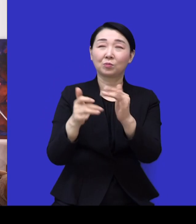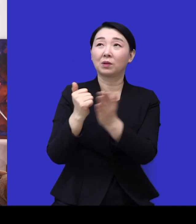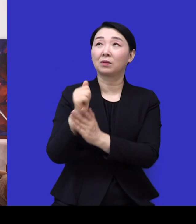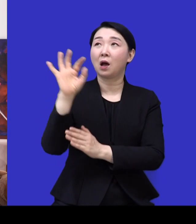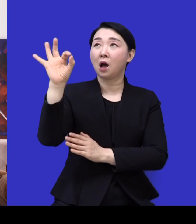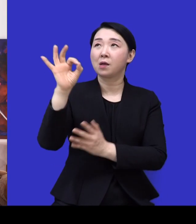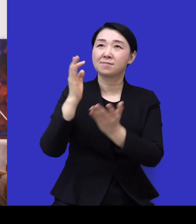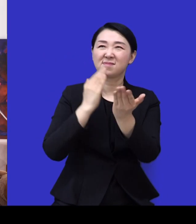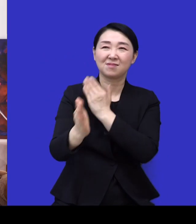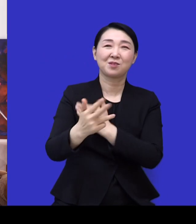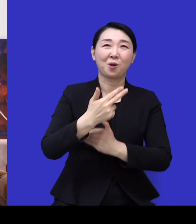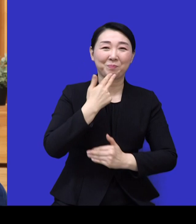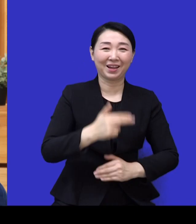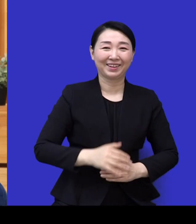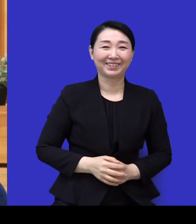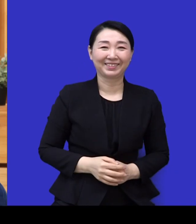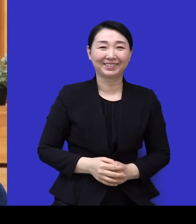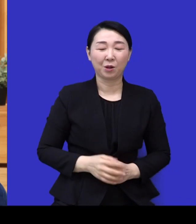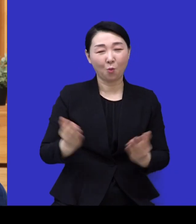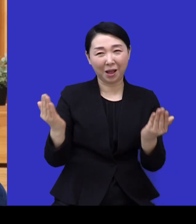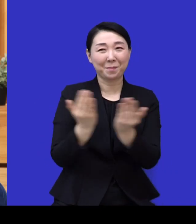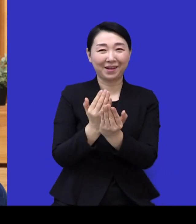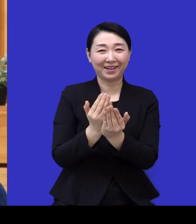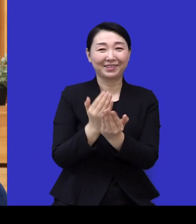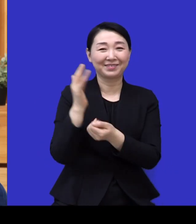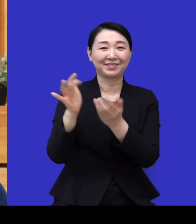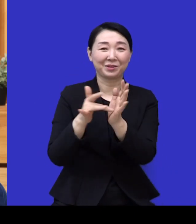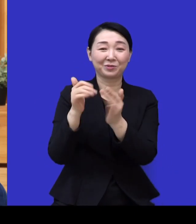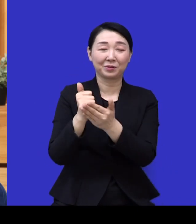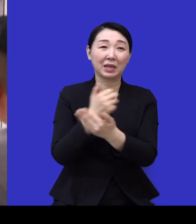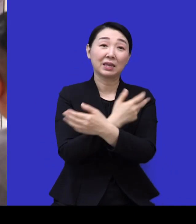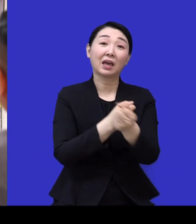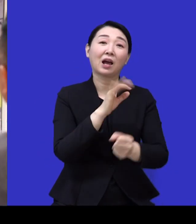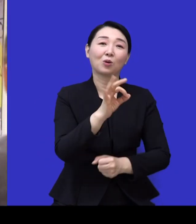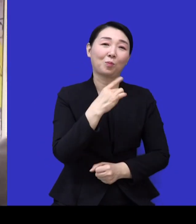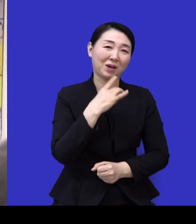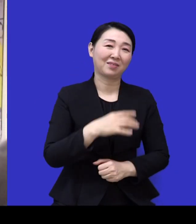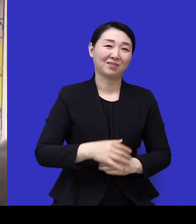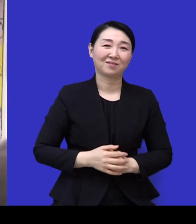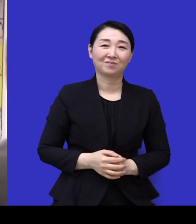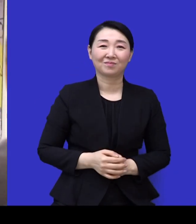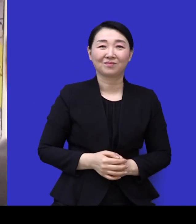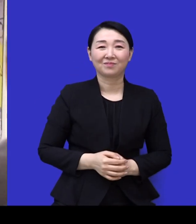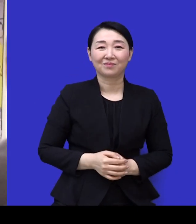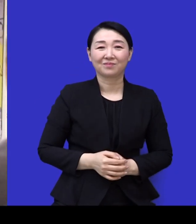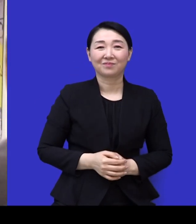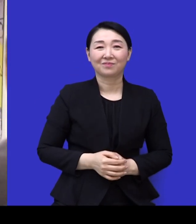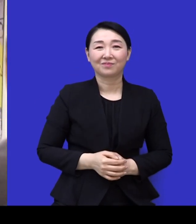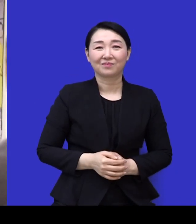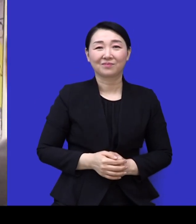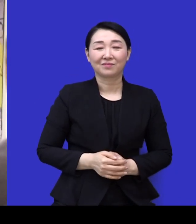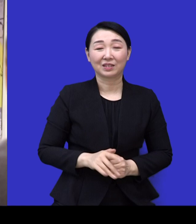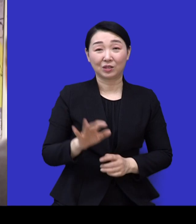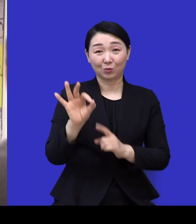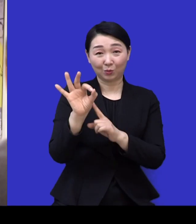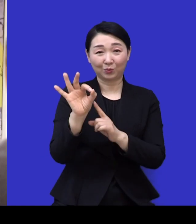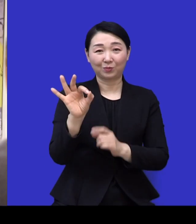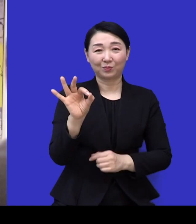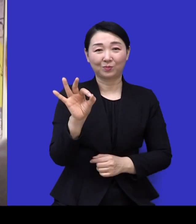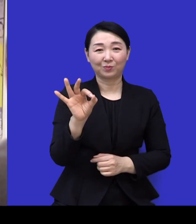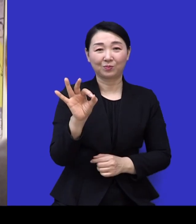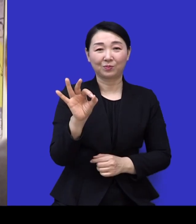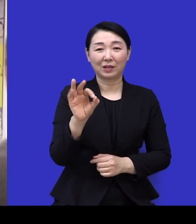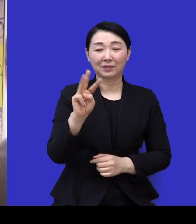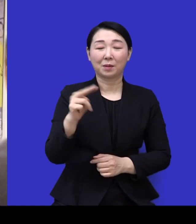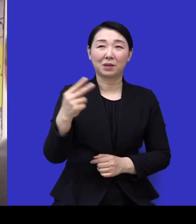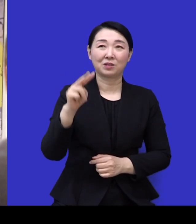없으시다. 어. 그러면서 이게 계약금만이죠. 네, 네, 그래서 이 금액을